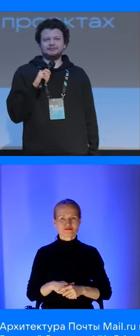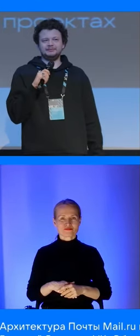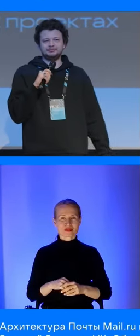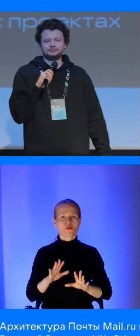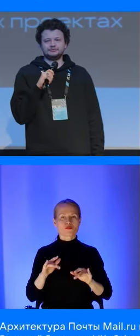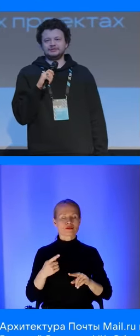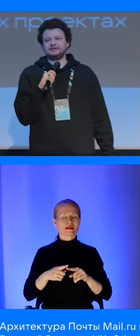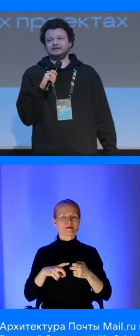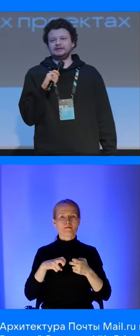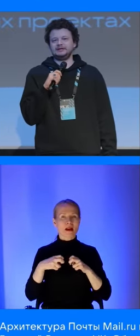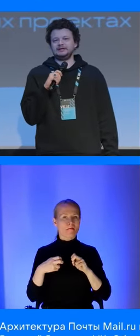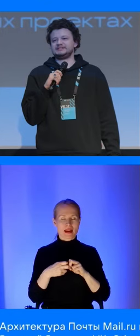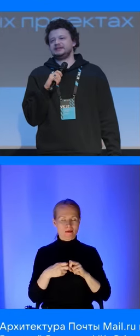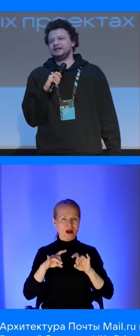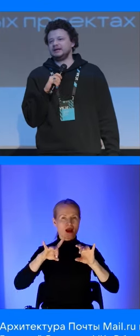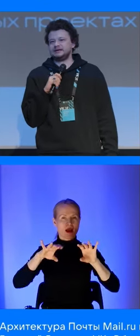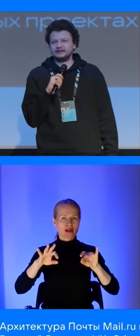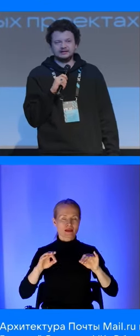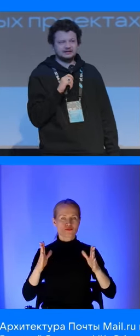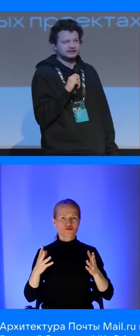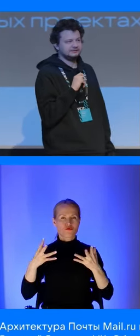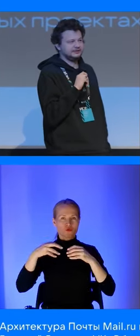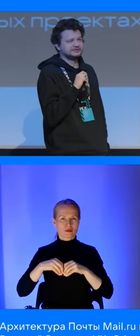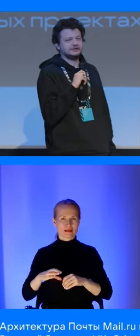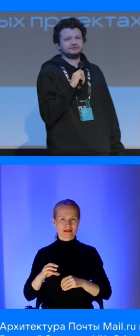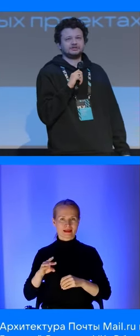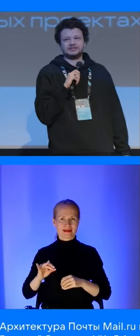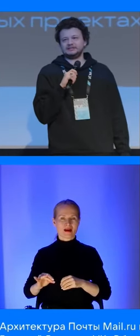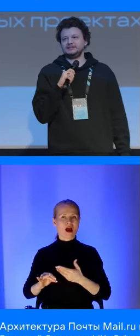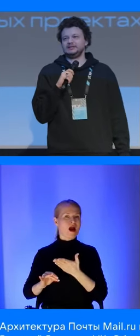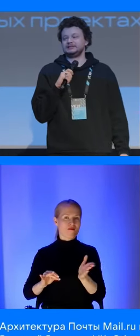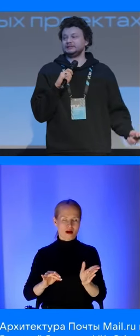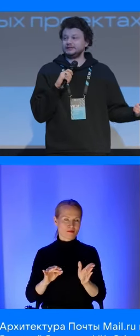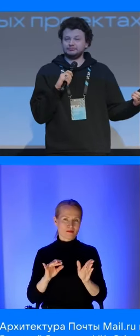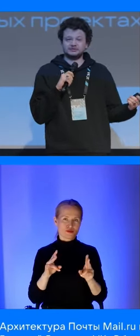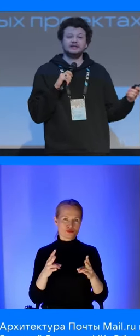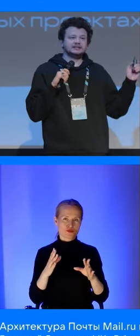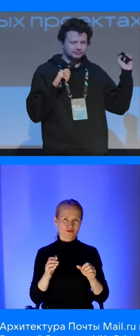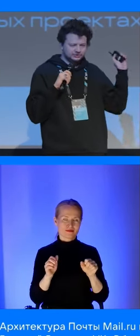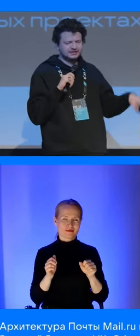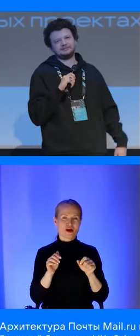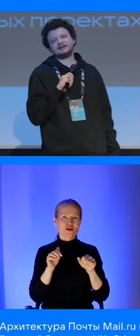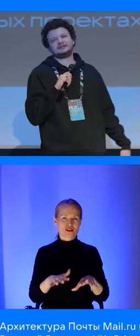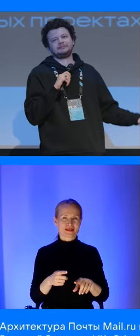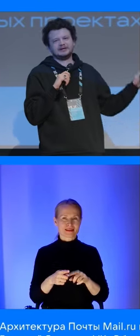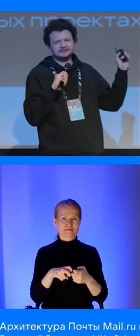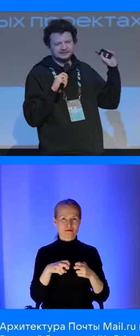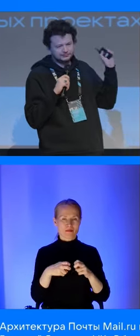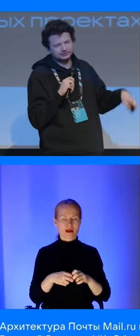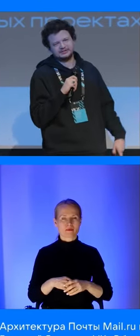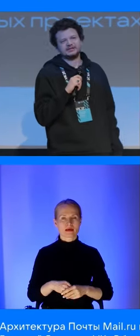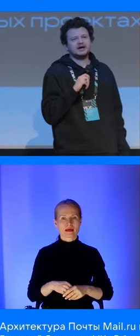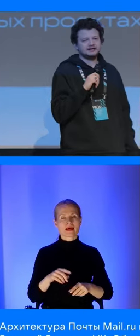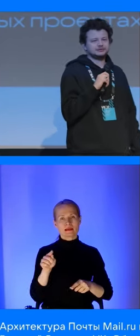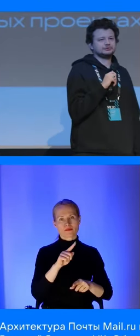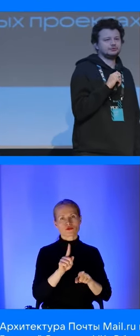Пусть эти проблемы будут внутри S3, вам, скорее всего, решать это не требуется. Там тоже есть фактор репликации, там